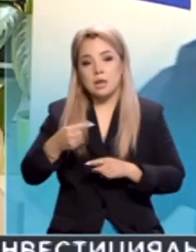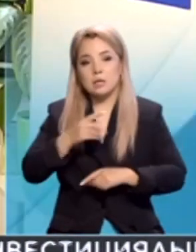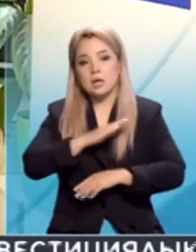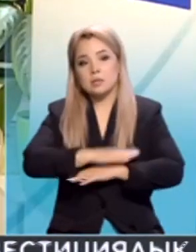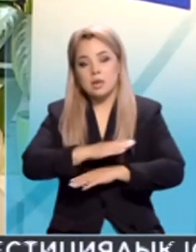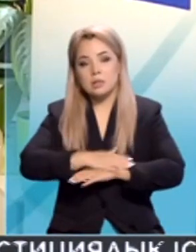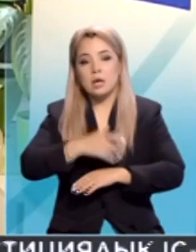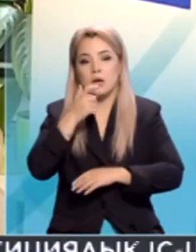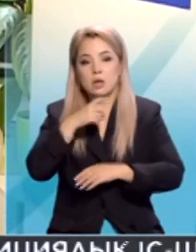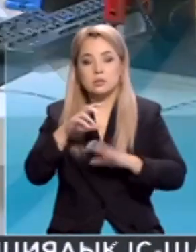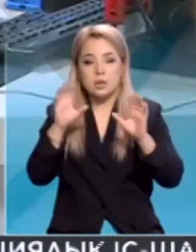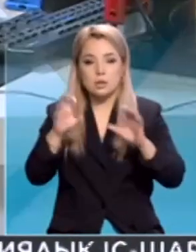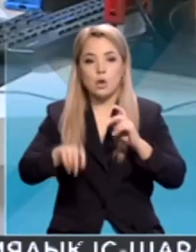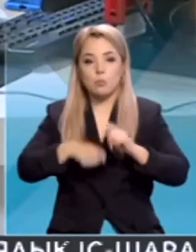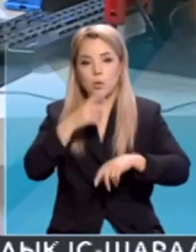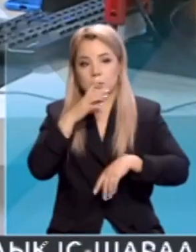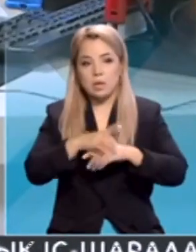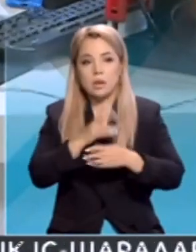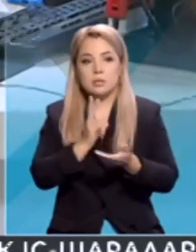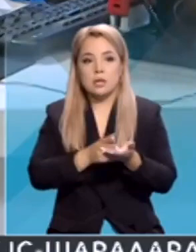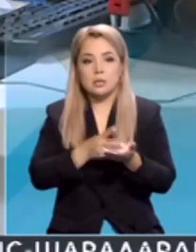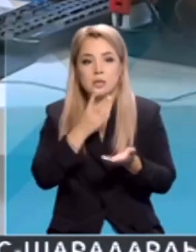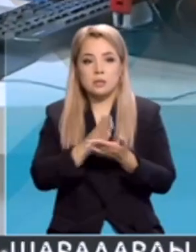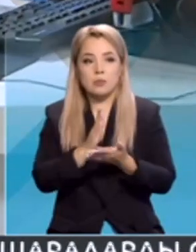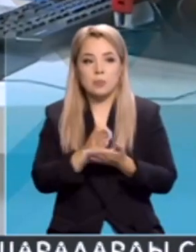және этикалық заң бұзуда барын дәлелдеген.